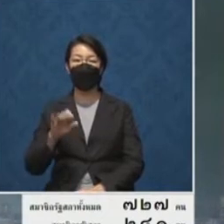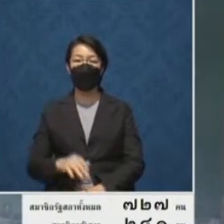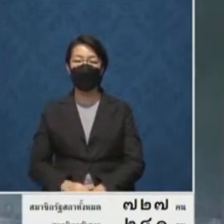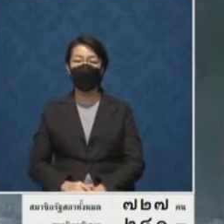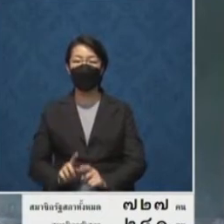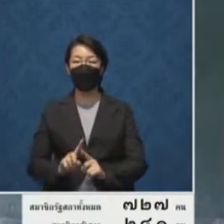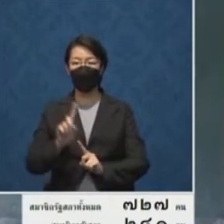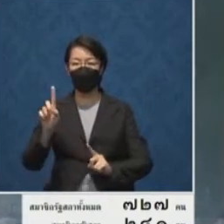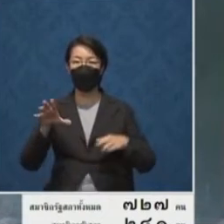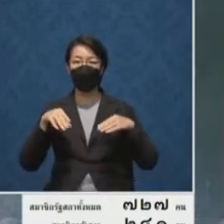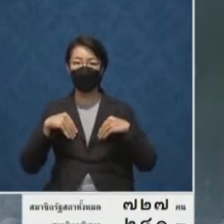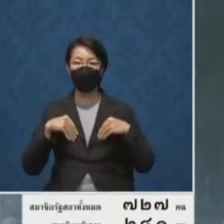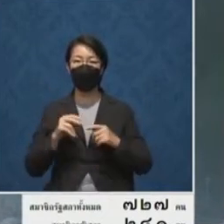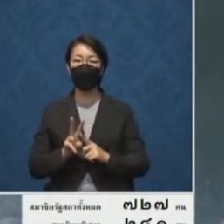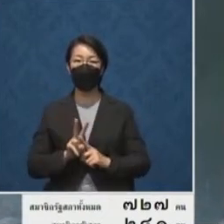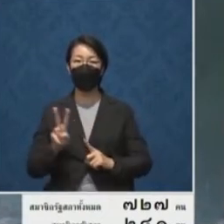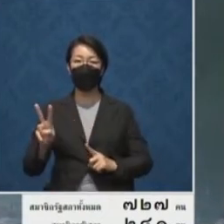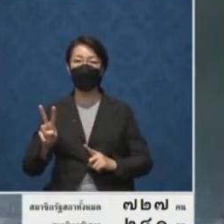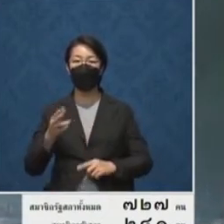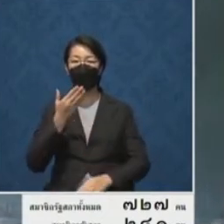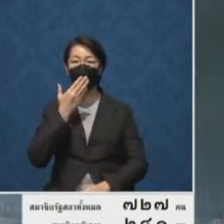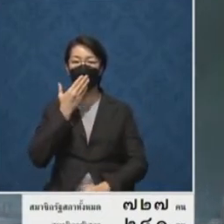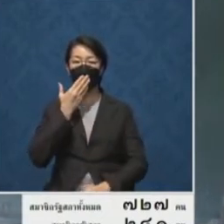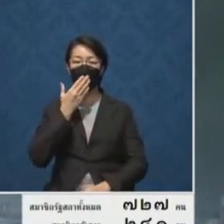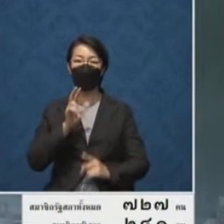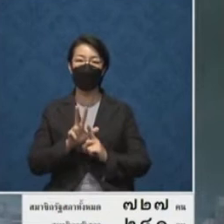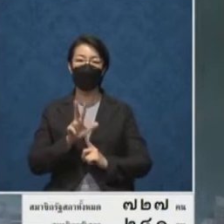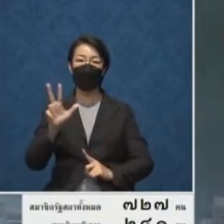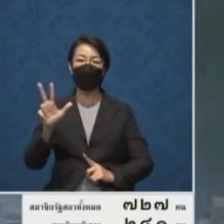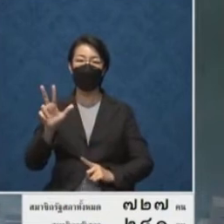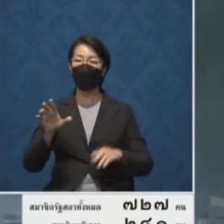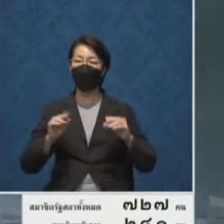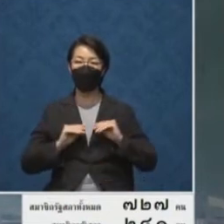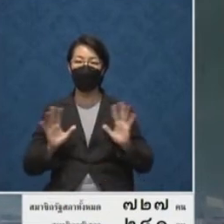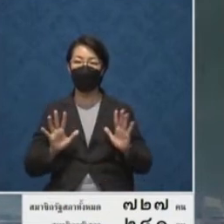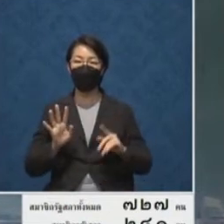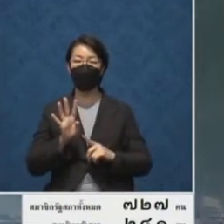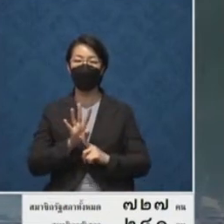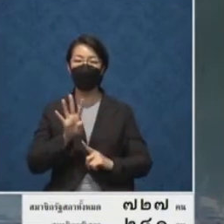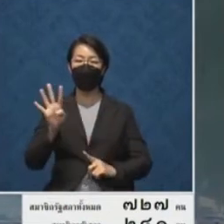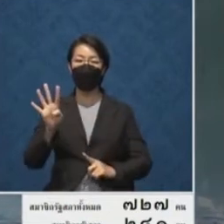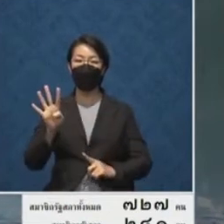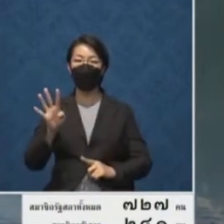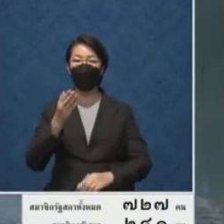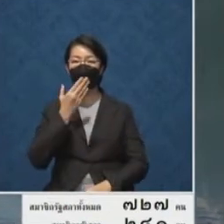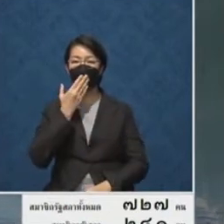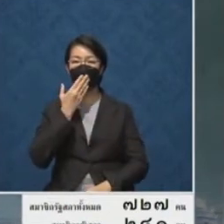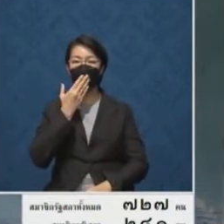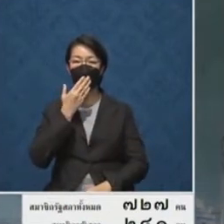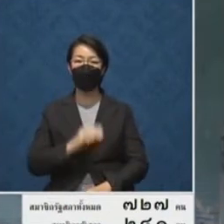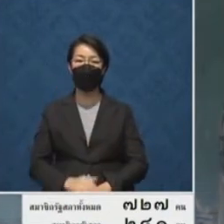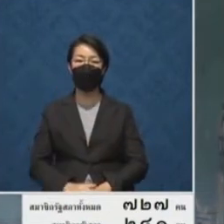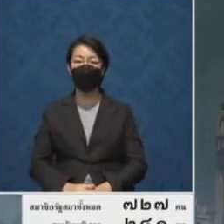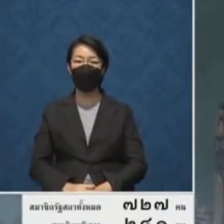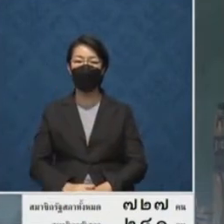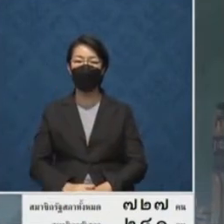าตุศรีพิทักษ ์1รับหลักการ2งดออกเสียง3ไม่รับหลักการ4งด